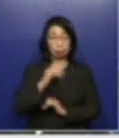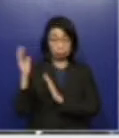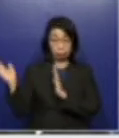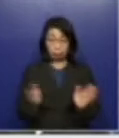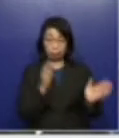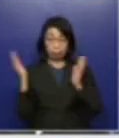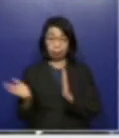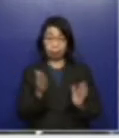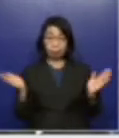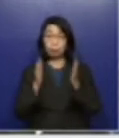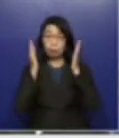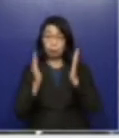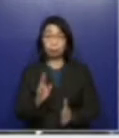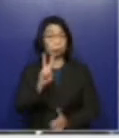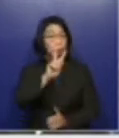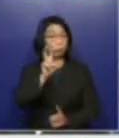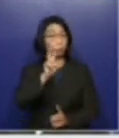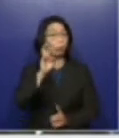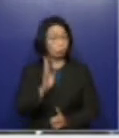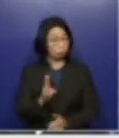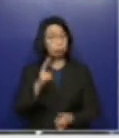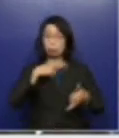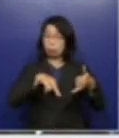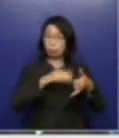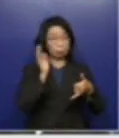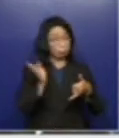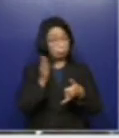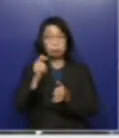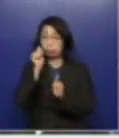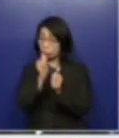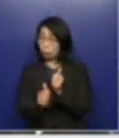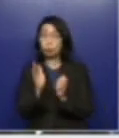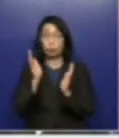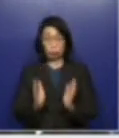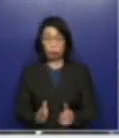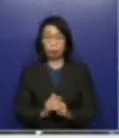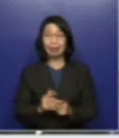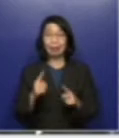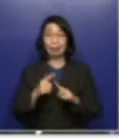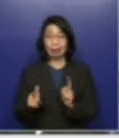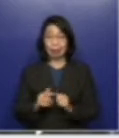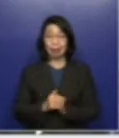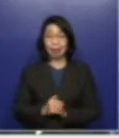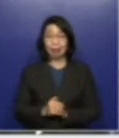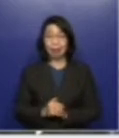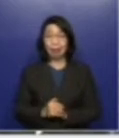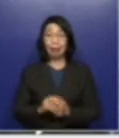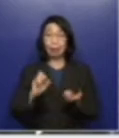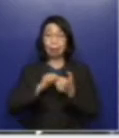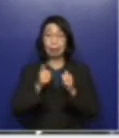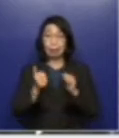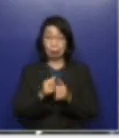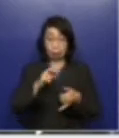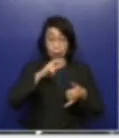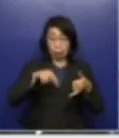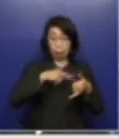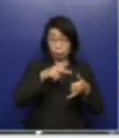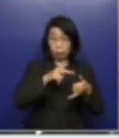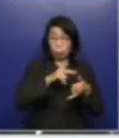ครับสุวรรณภูมิตรวจแต่สิ่งที่มันเป็นประเด็นก็คือว่าหลังจากตรวจแล้ว